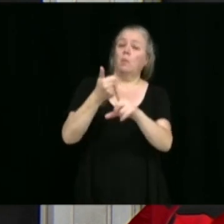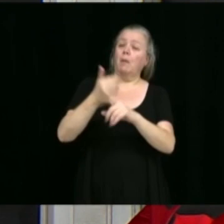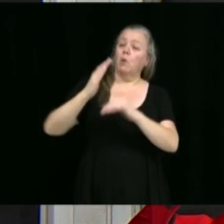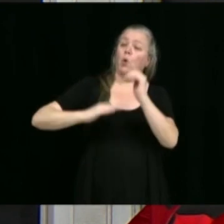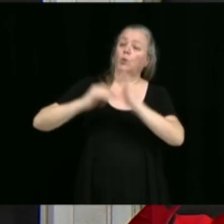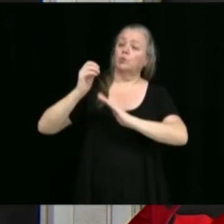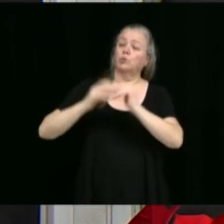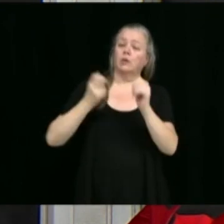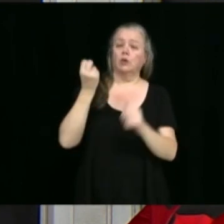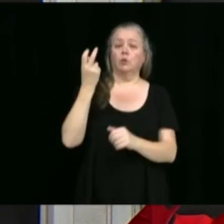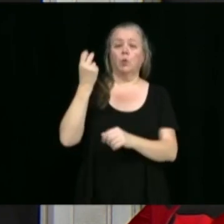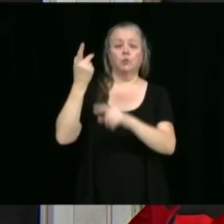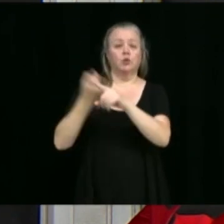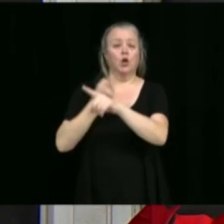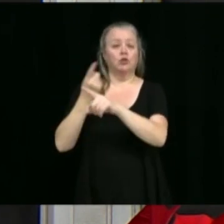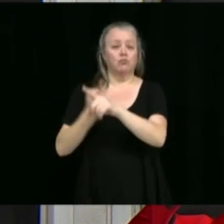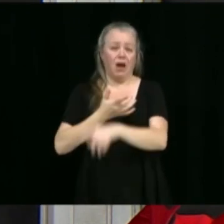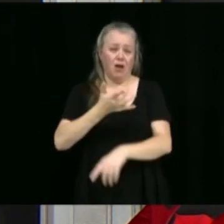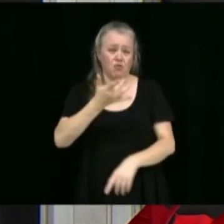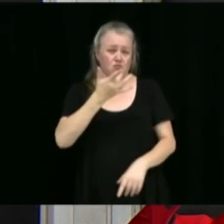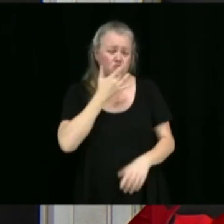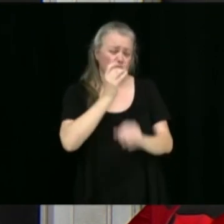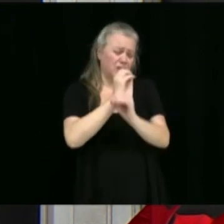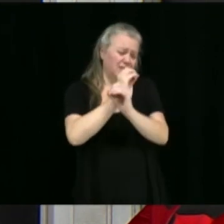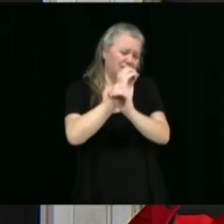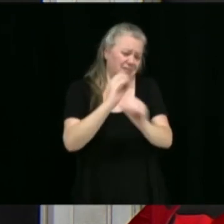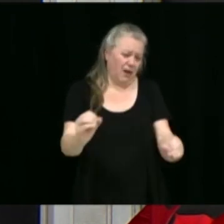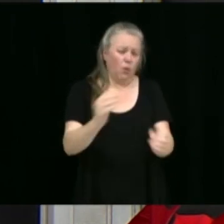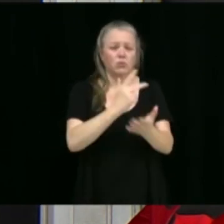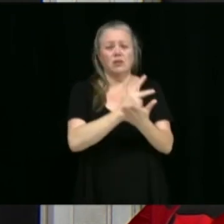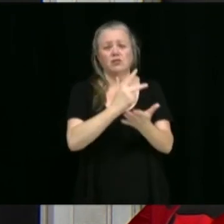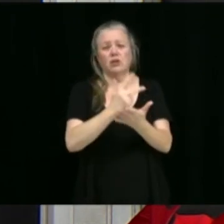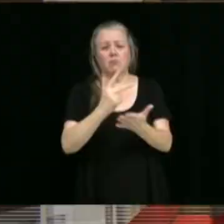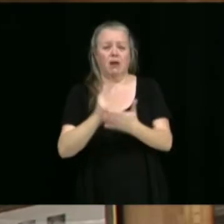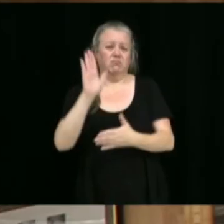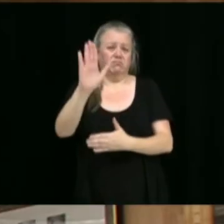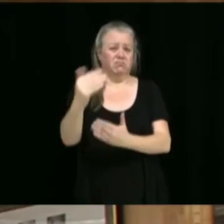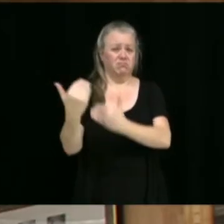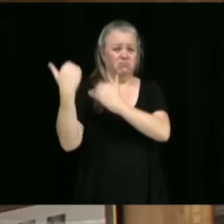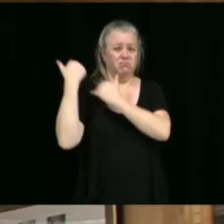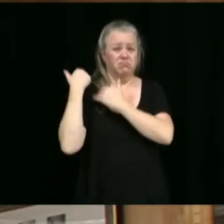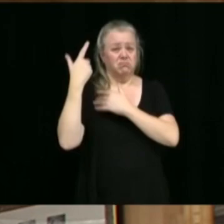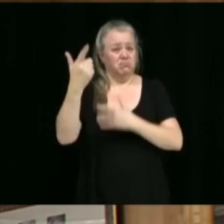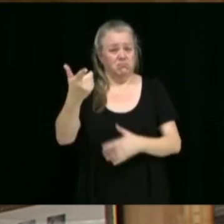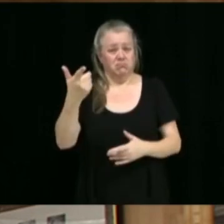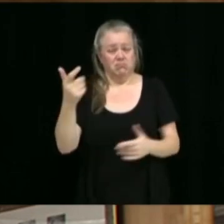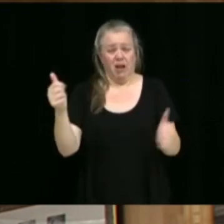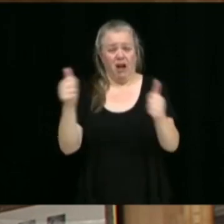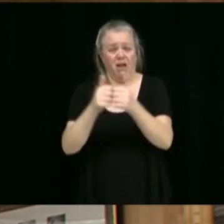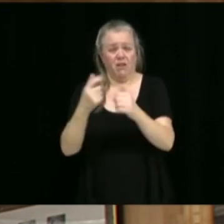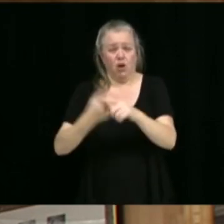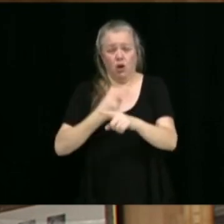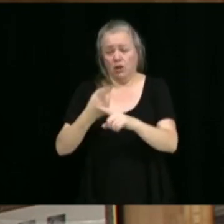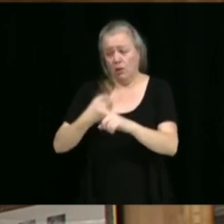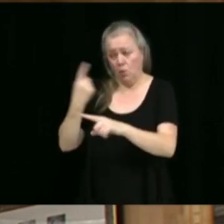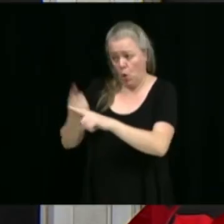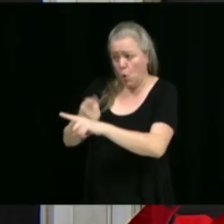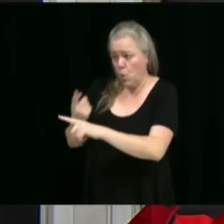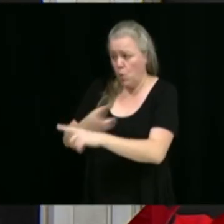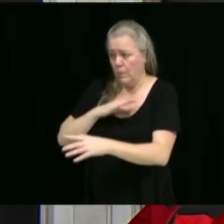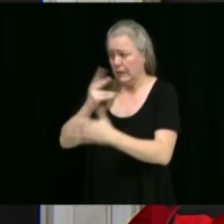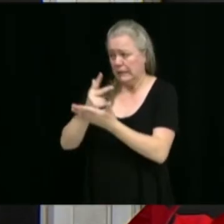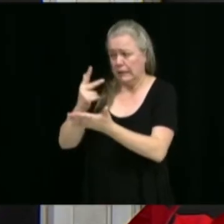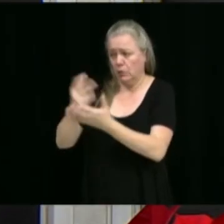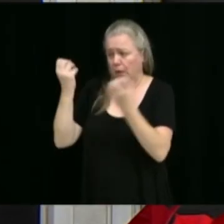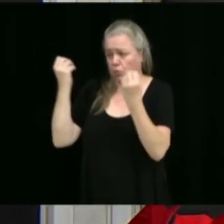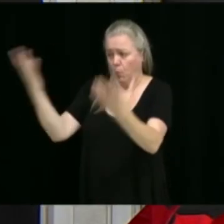12 logements puis vous voulez mettre 0 case de stationnement, bien, ça sera votre responsabilité après à dire à vos locataires, moi, je vais vous louer, mais il n'y a pas de stationnement